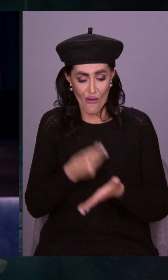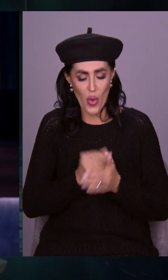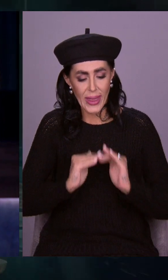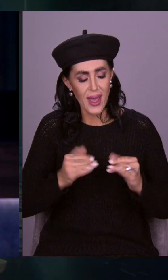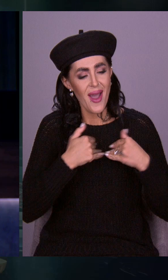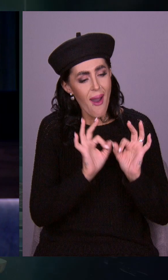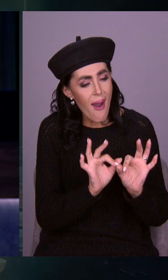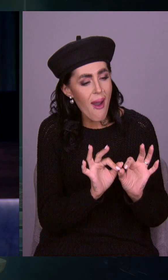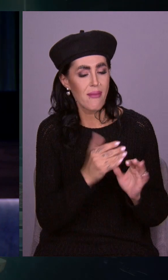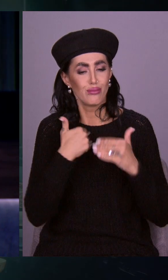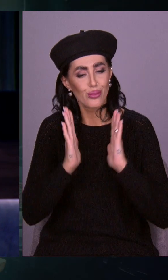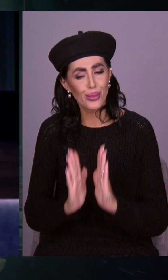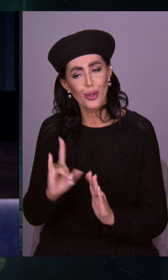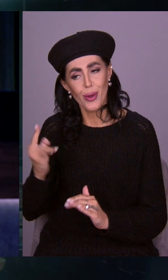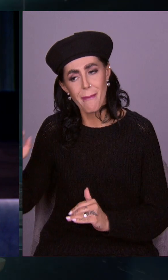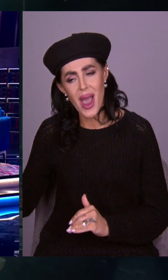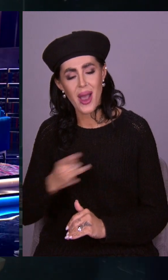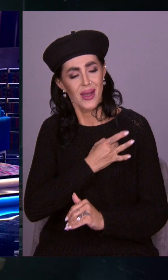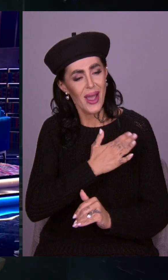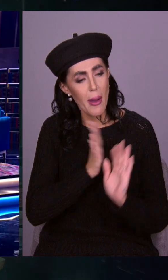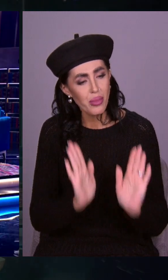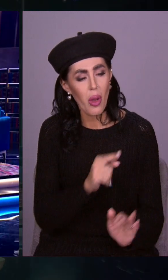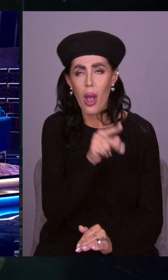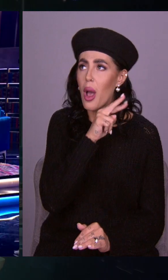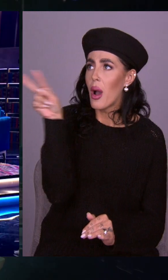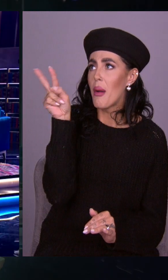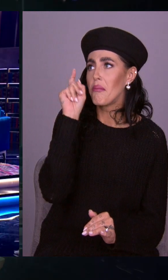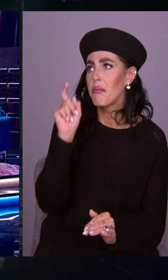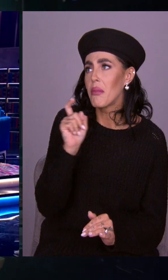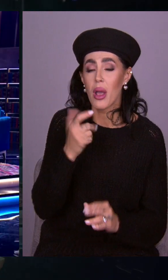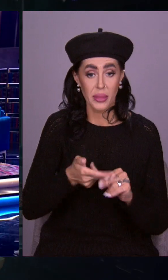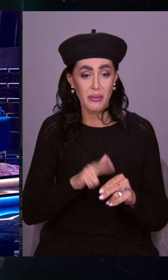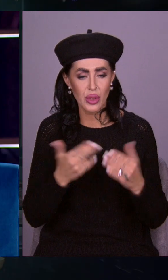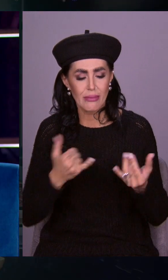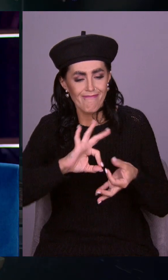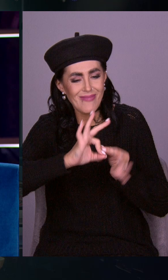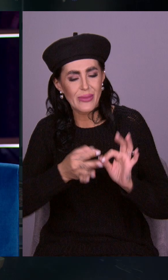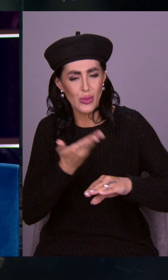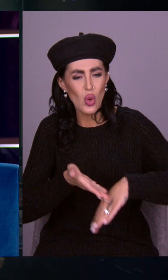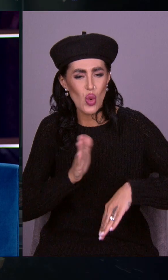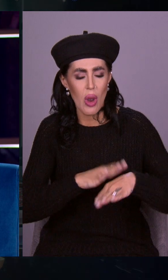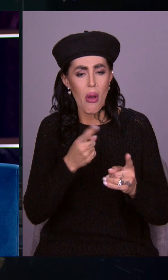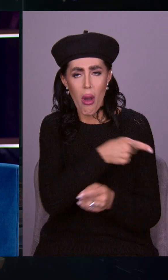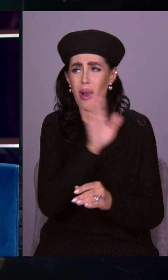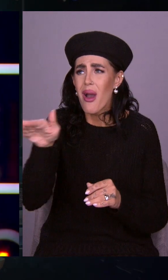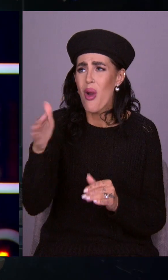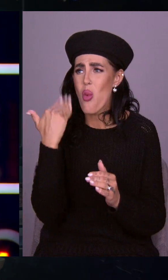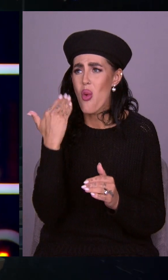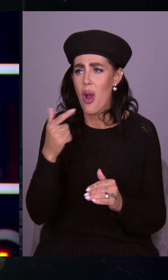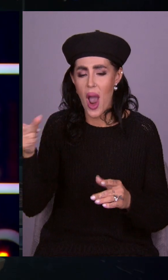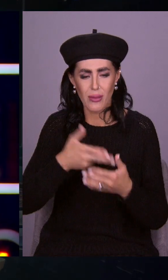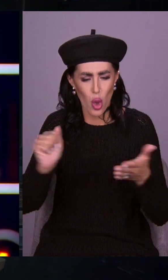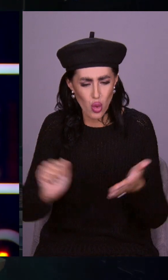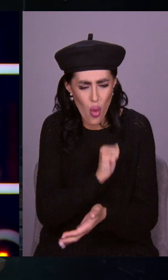діти чекали малюка значно раніше, і їм було важко пояснити, чому так довго він не з'являється у нас в родині. Вони